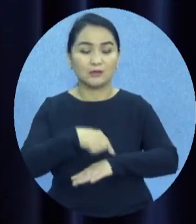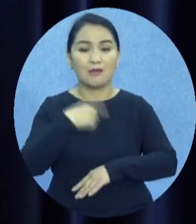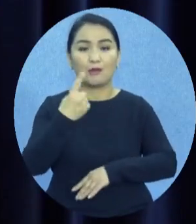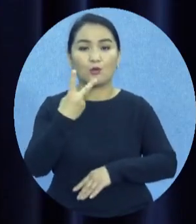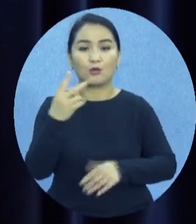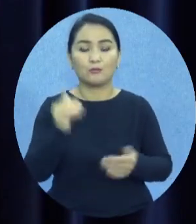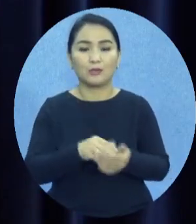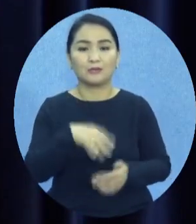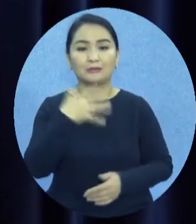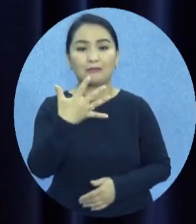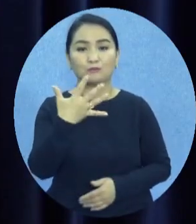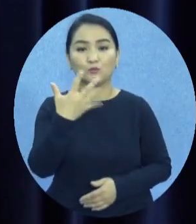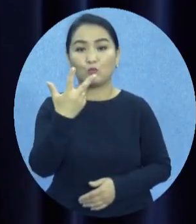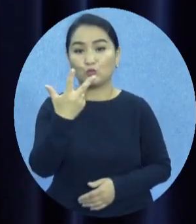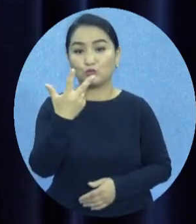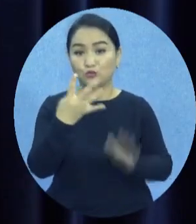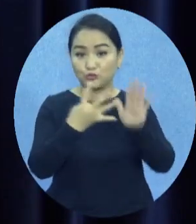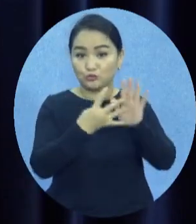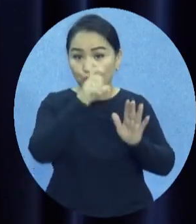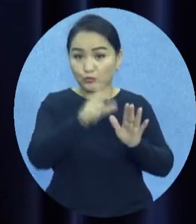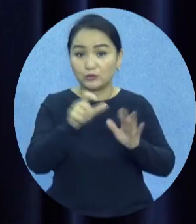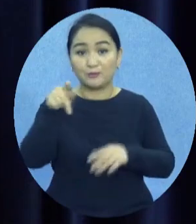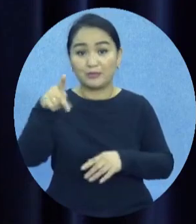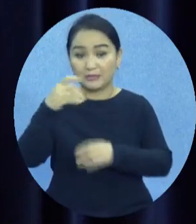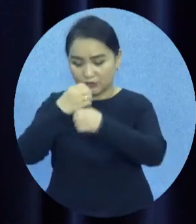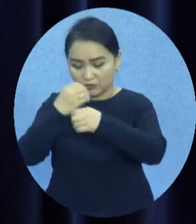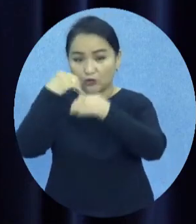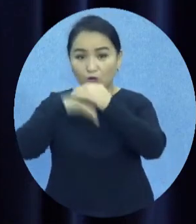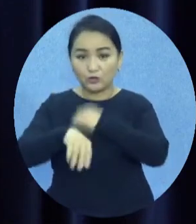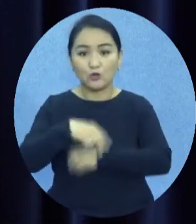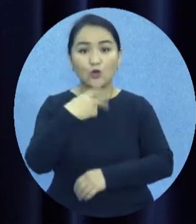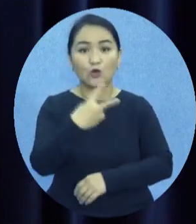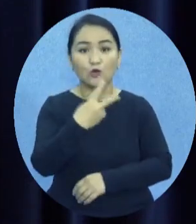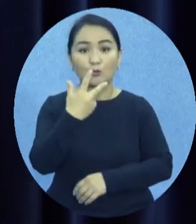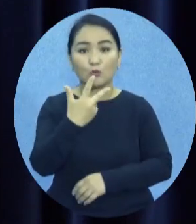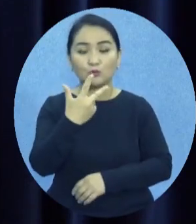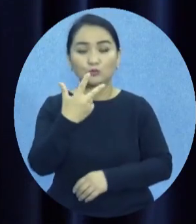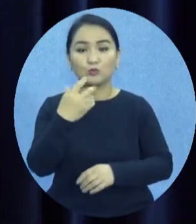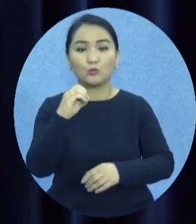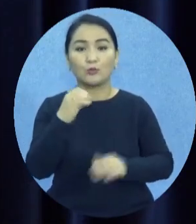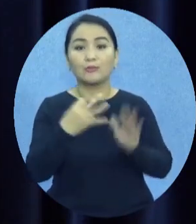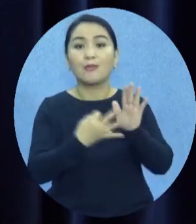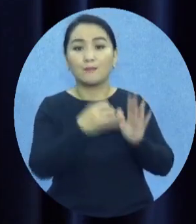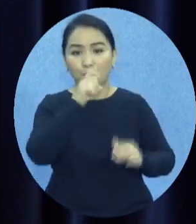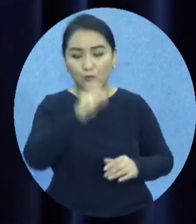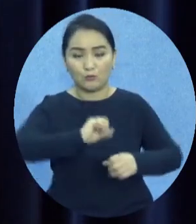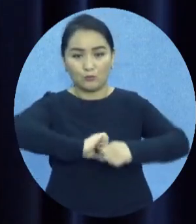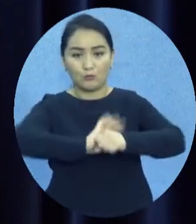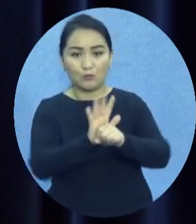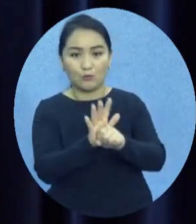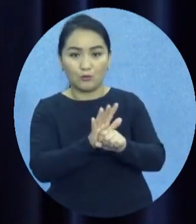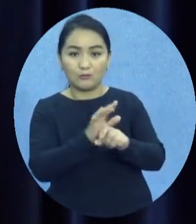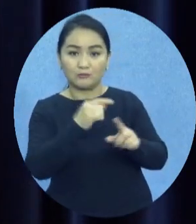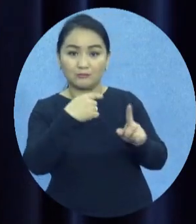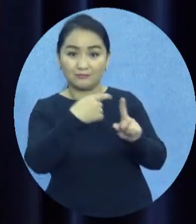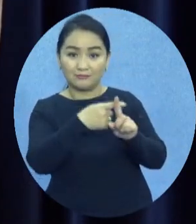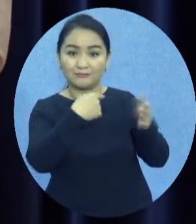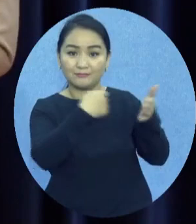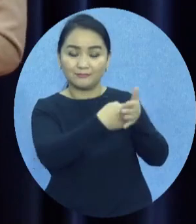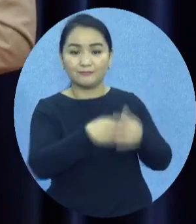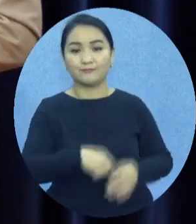12539 хүн шинжилгээ хийлээ. Ингээд 2308 тохиолдол бүртгэгдсэн байна. За 2308